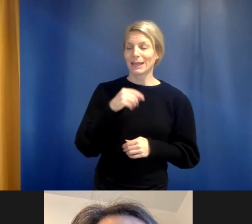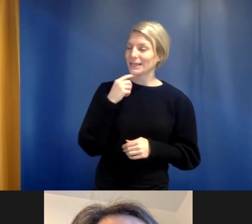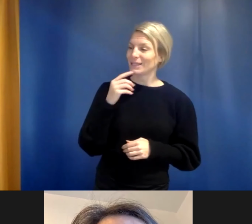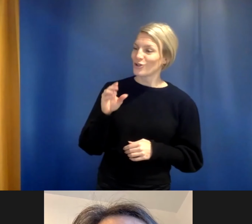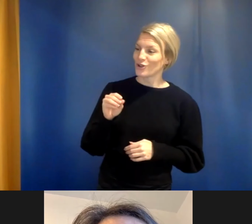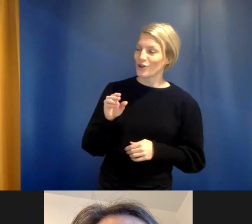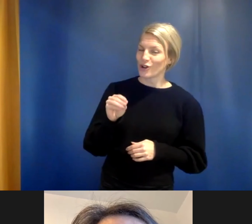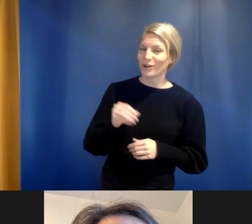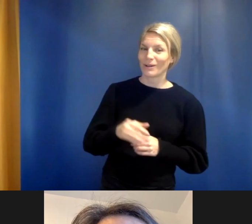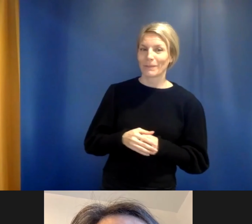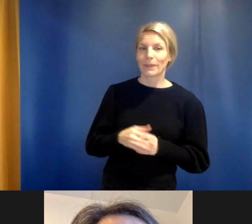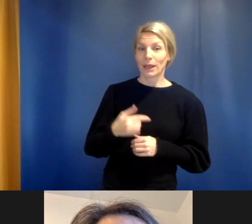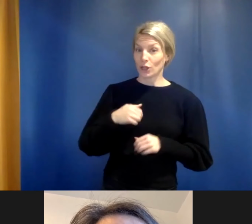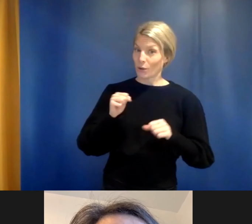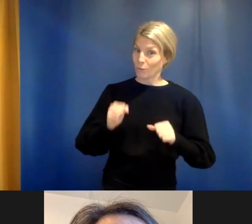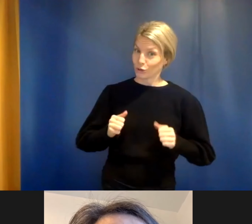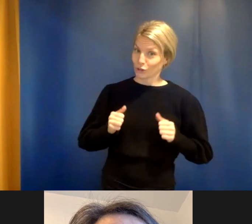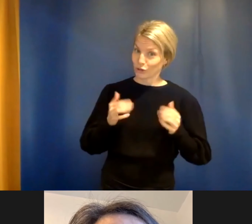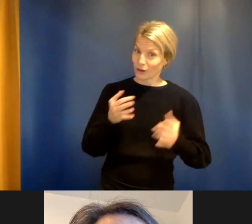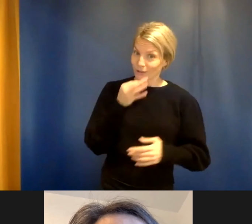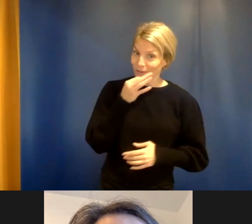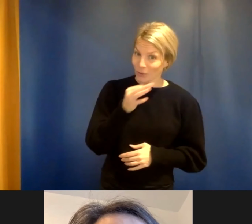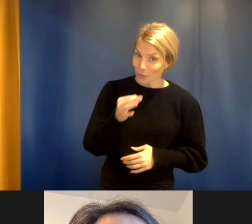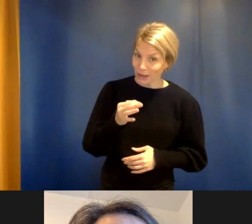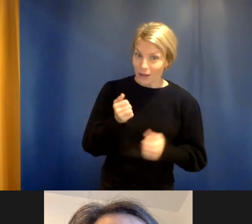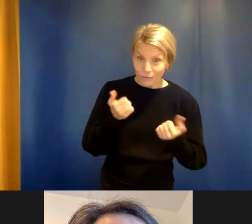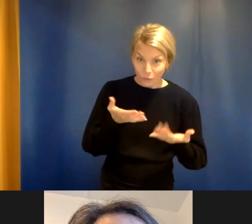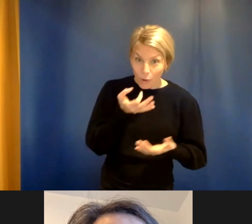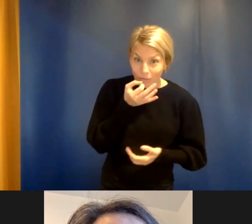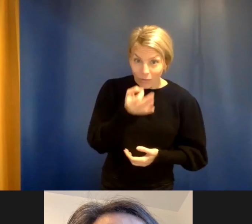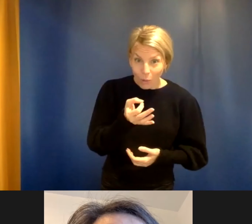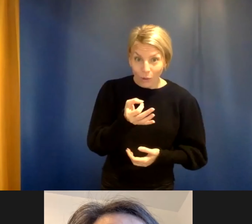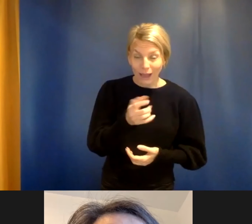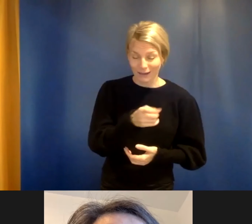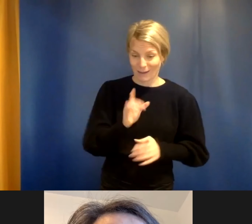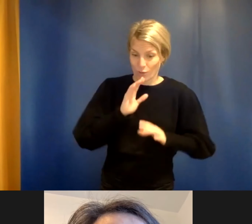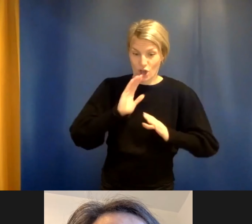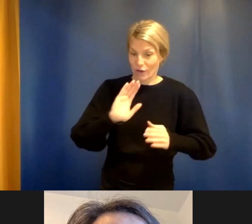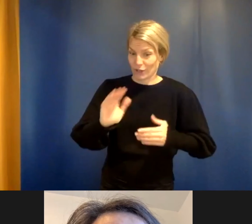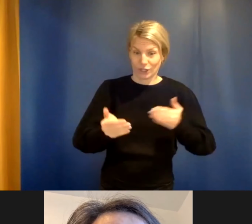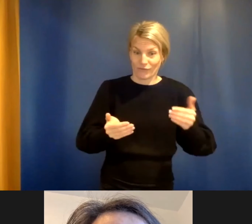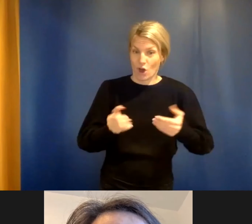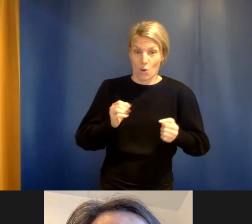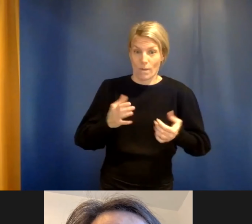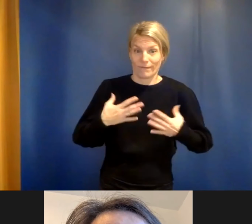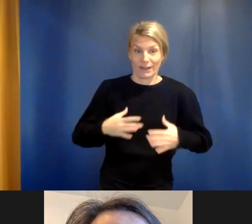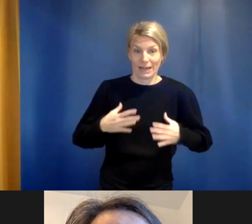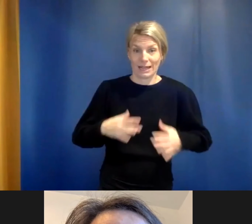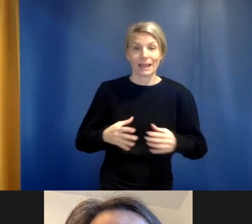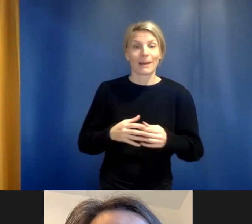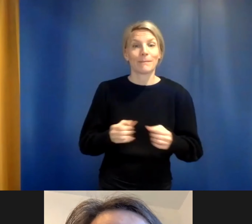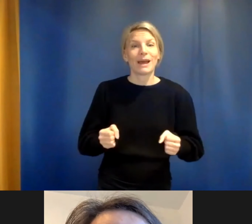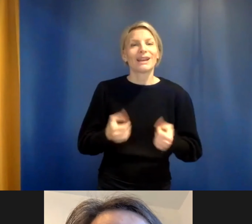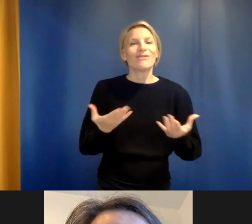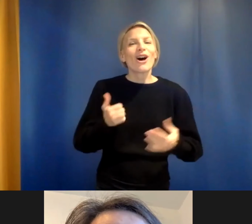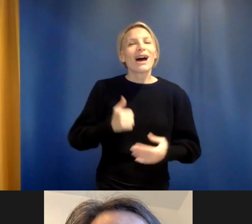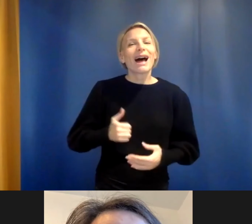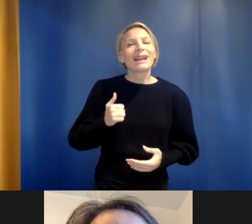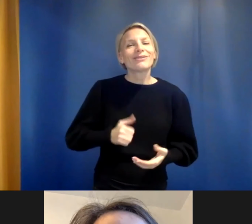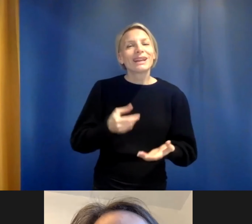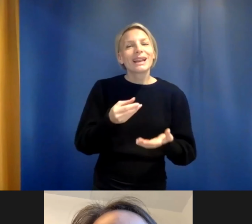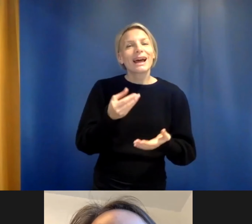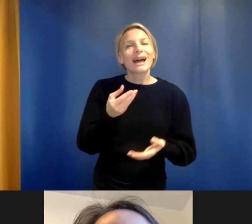Jag måste ju naturligtvis fråga, får jag fråga den här frågan, ni behöver inte svara om ni inte vill, men vad ska ni ha prispengarna till?